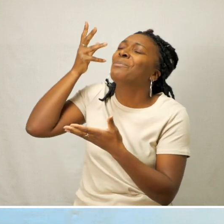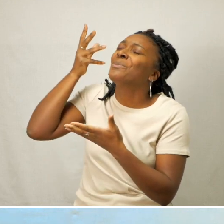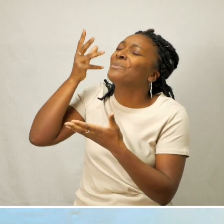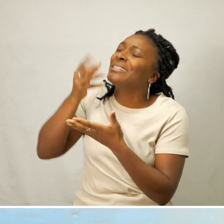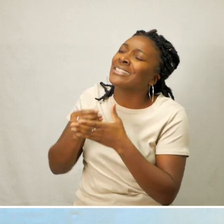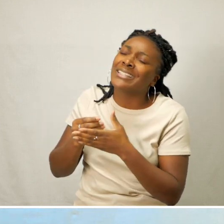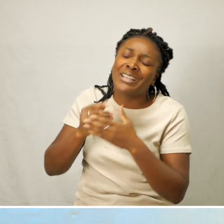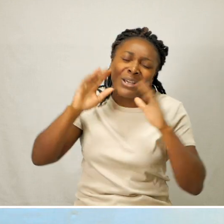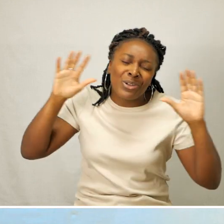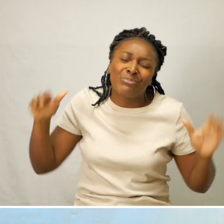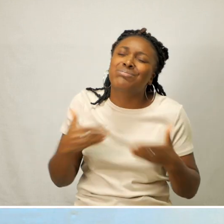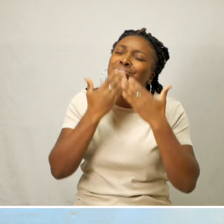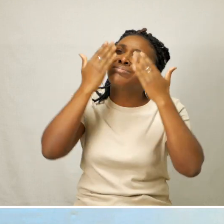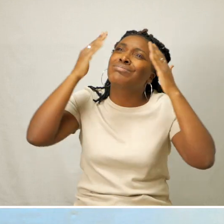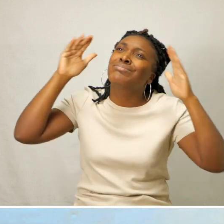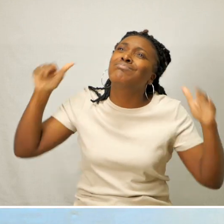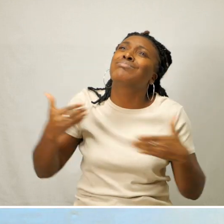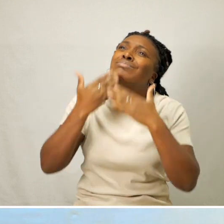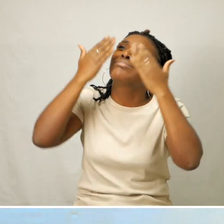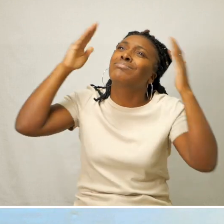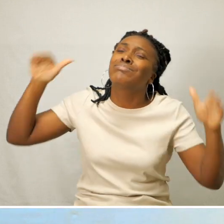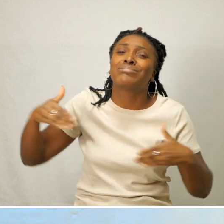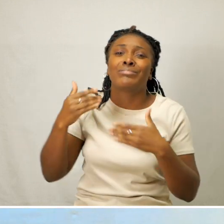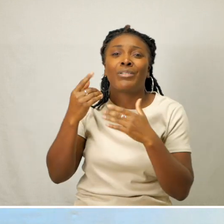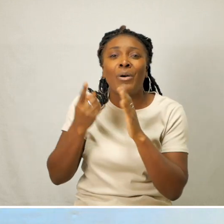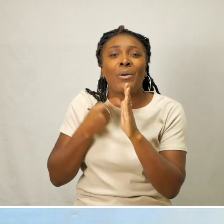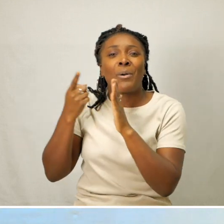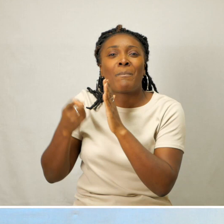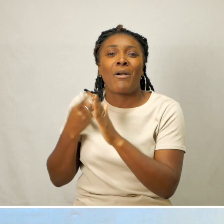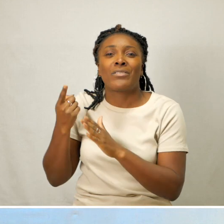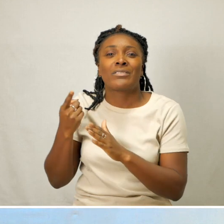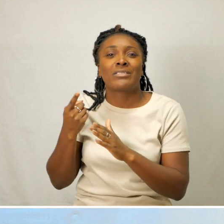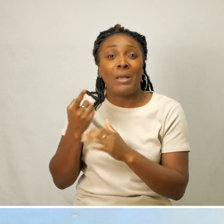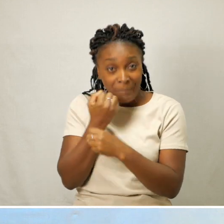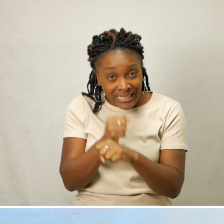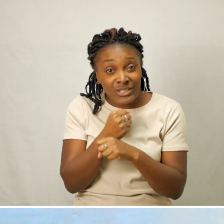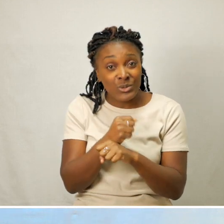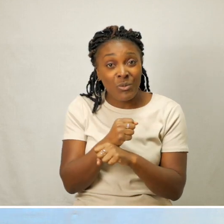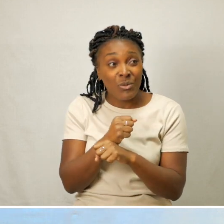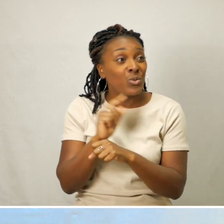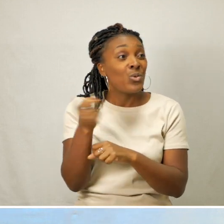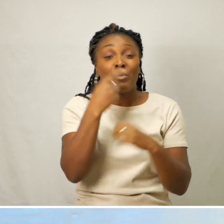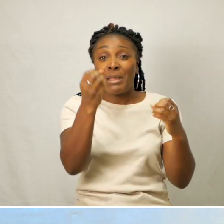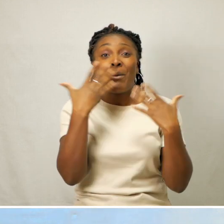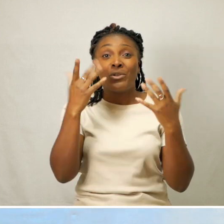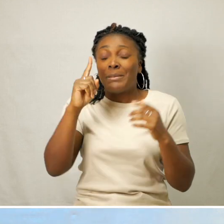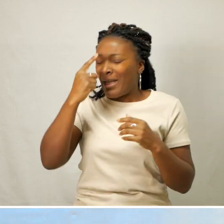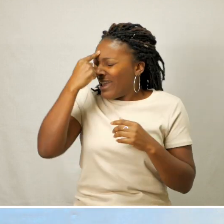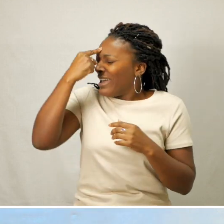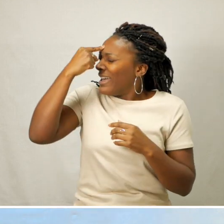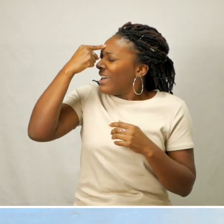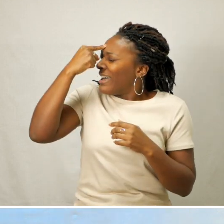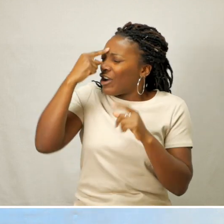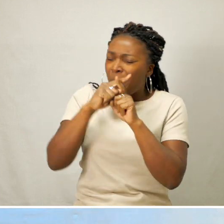chaque matin. Pourtant, il était au cœur d'une prison, il était abandonné par tous. Mais le fait qu'il ait médité, le fait qu'il se soit